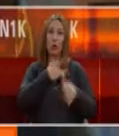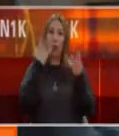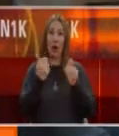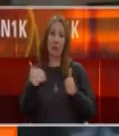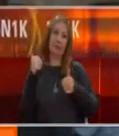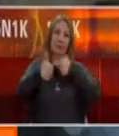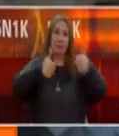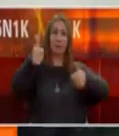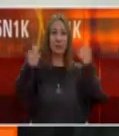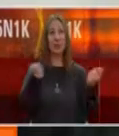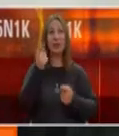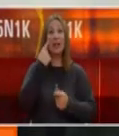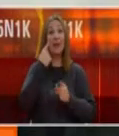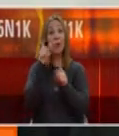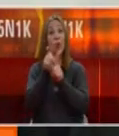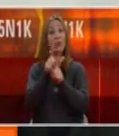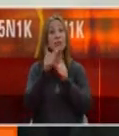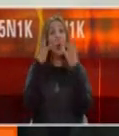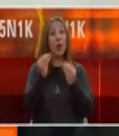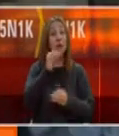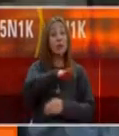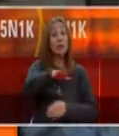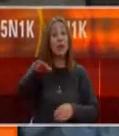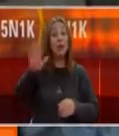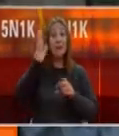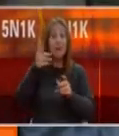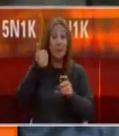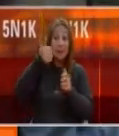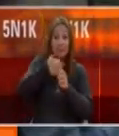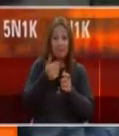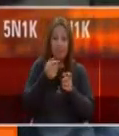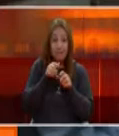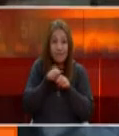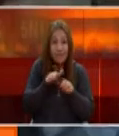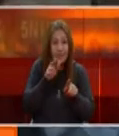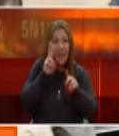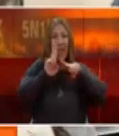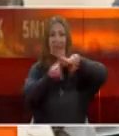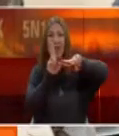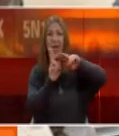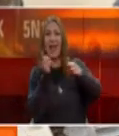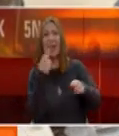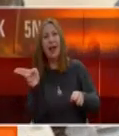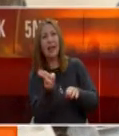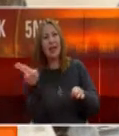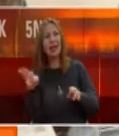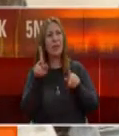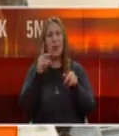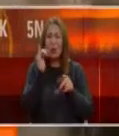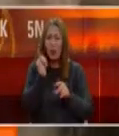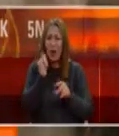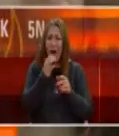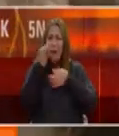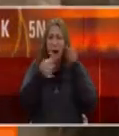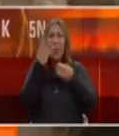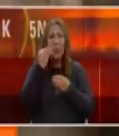de bu devlet korumasında kalan çocuklar üzerinde çok fazla bir etiketleme var. Biz bunu... Hep olumsuz haberlerle kesinlikle gündeme geldiği